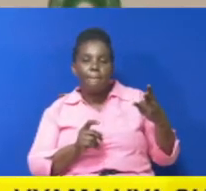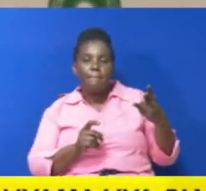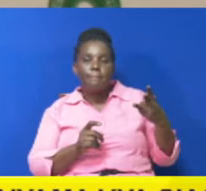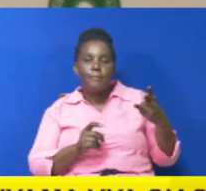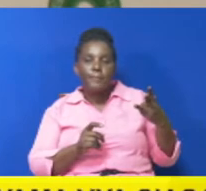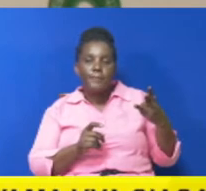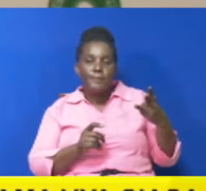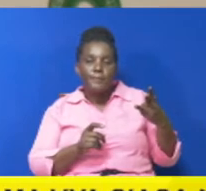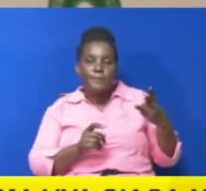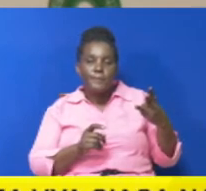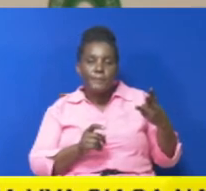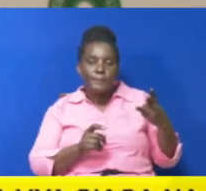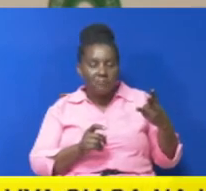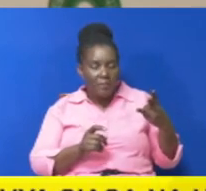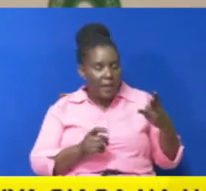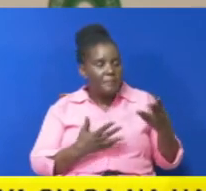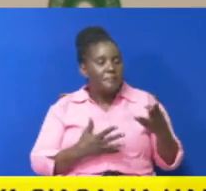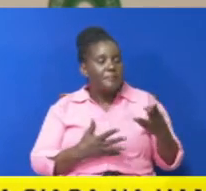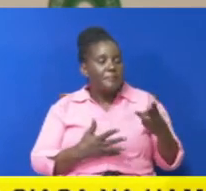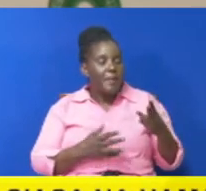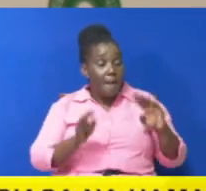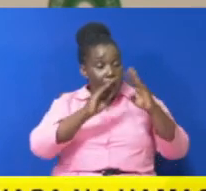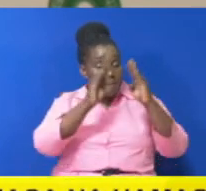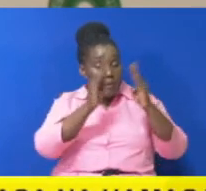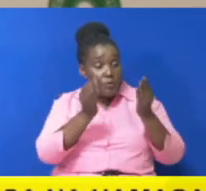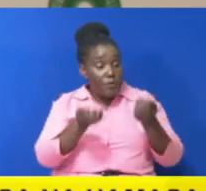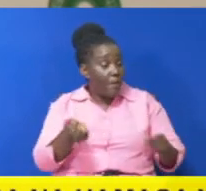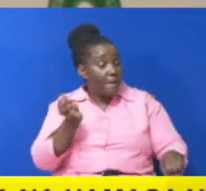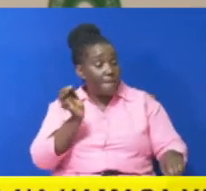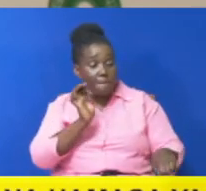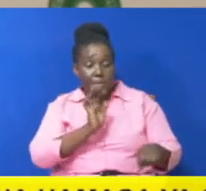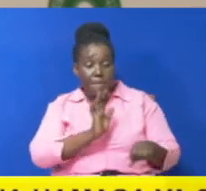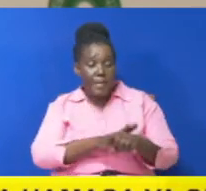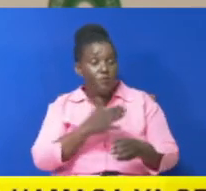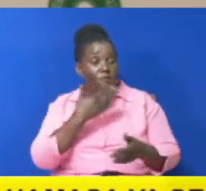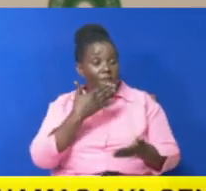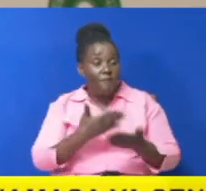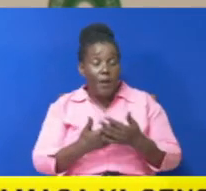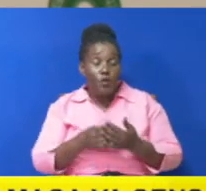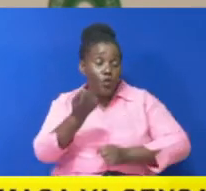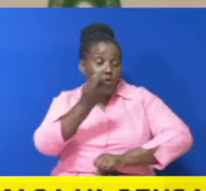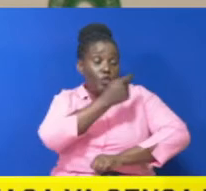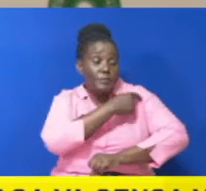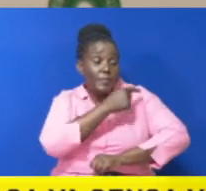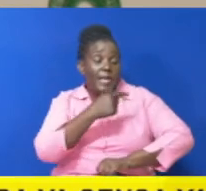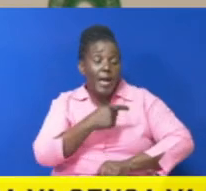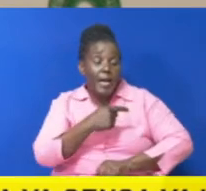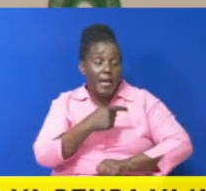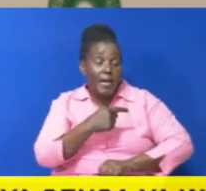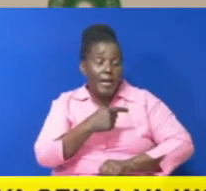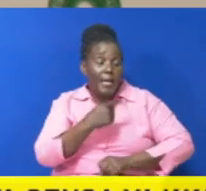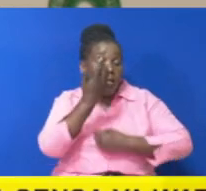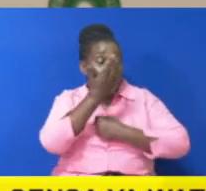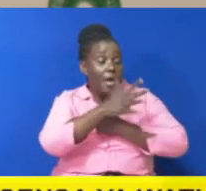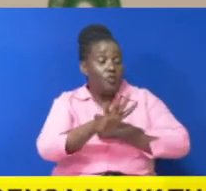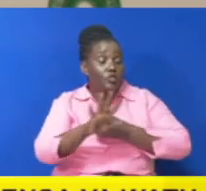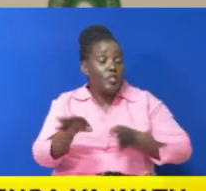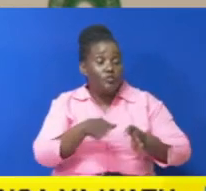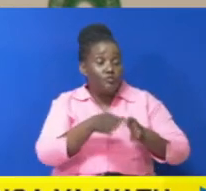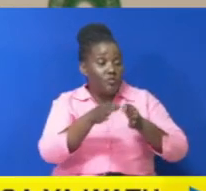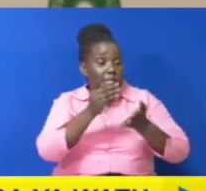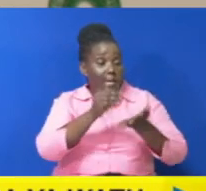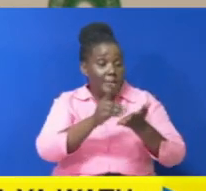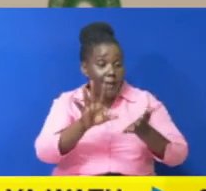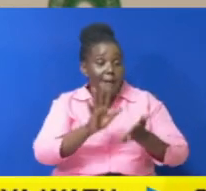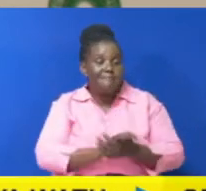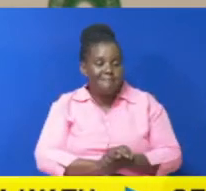kuweka mashine ya kisasa kabisa ya ultrasound pale Ocean Road, ambayo mashine kwa sasa hivi